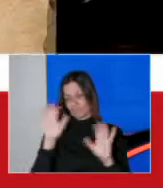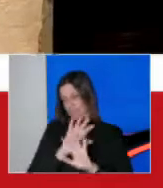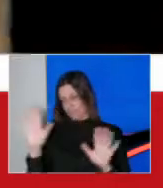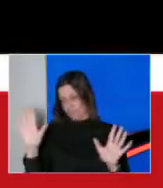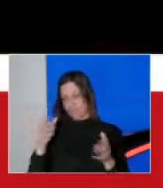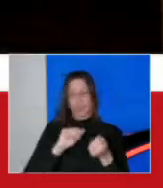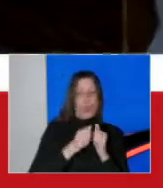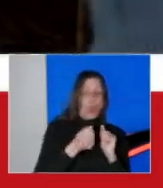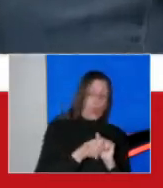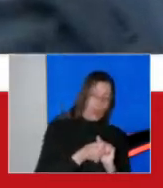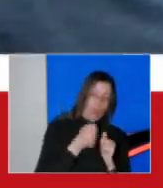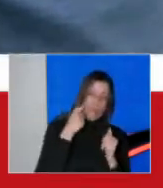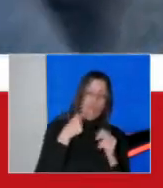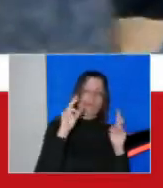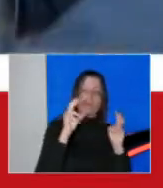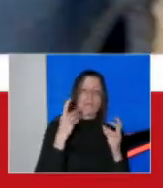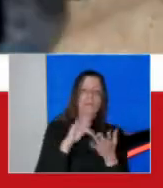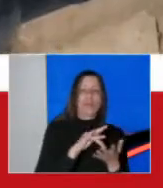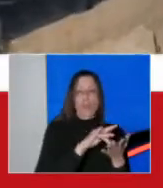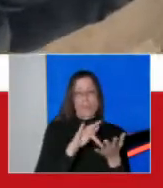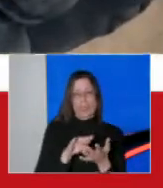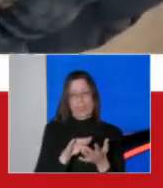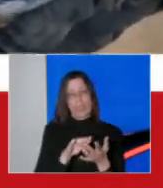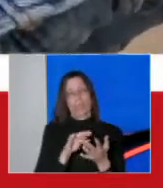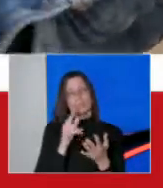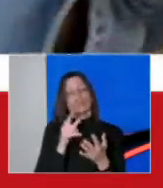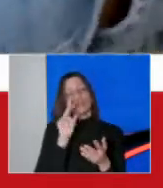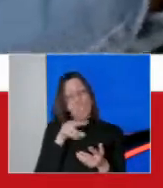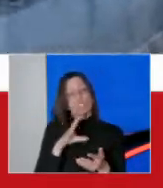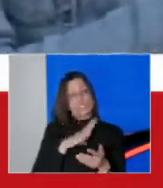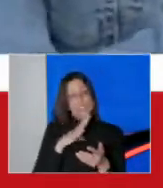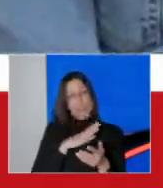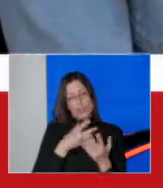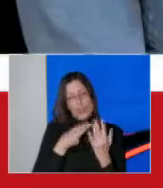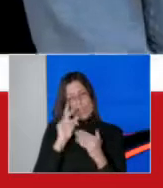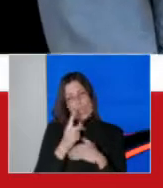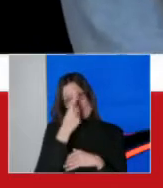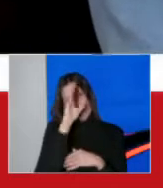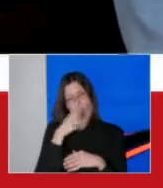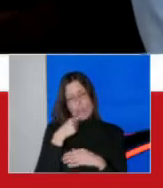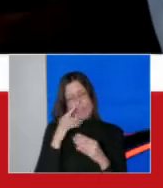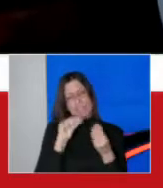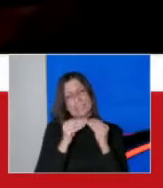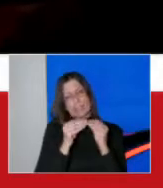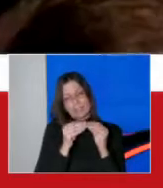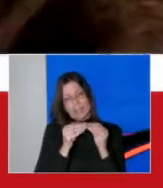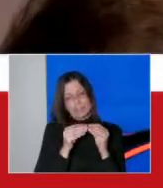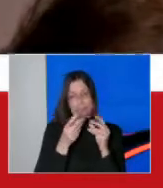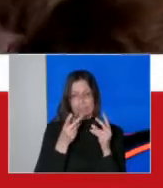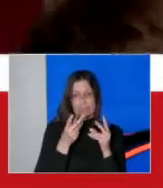לבוא ולהגיד, בואו נגדיר מקומות שנמצאים בסיכון יותר גבוה. קרי, נצמצם את